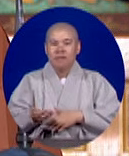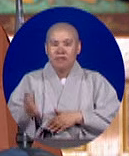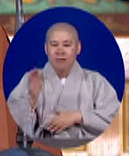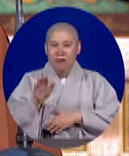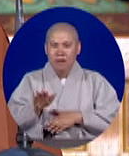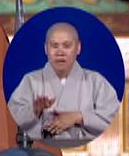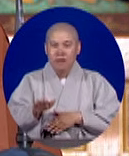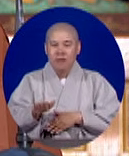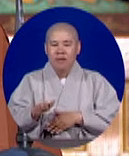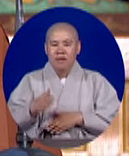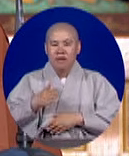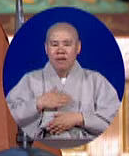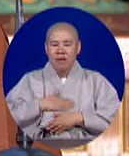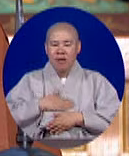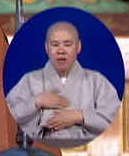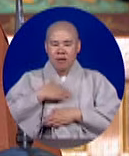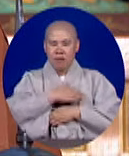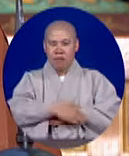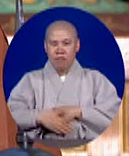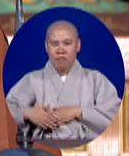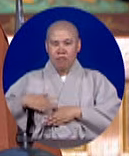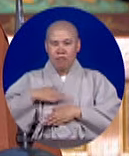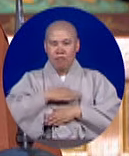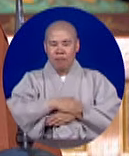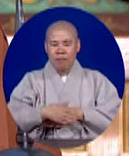그런데 나는 이 몸을 가지고